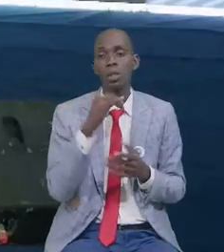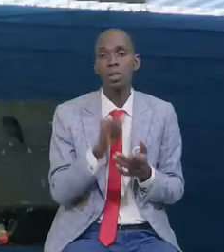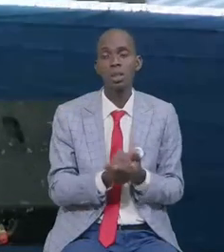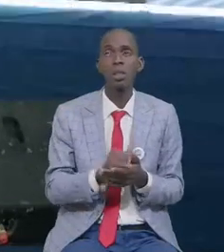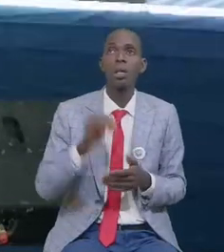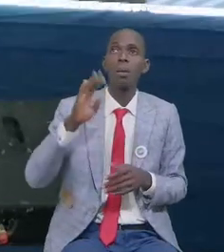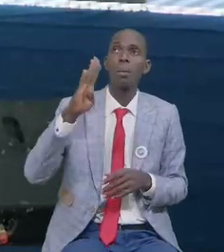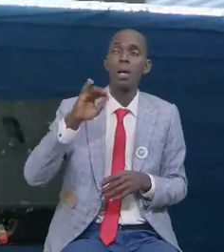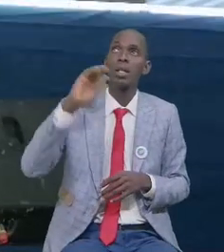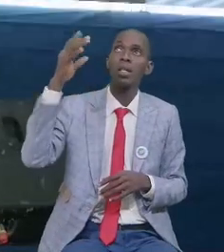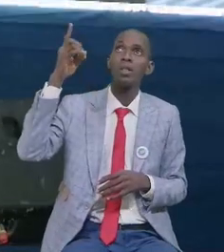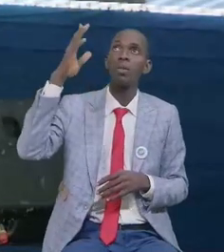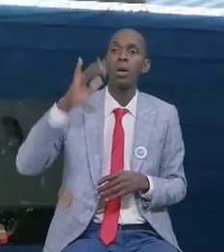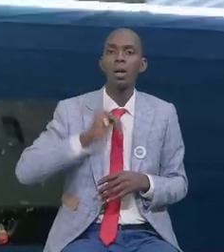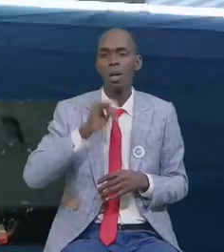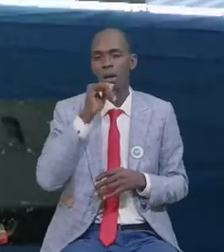suis.